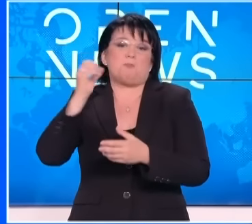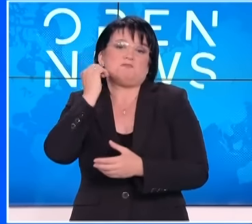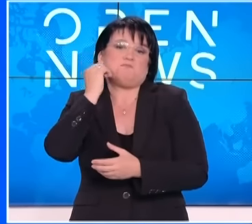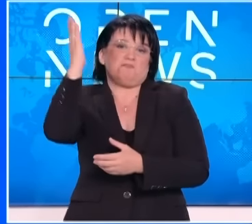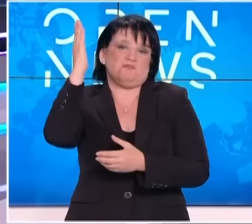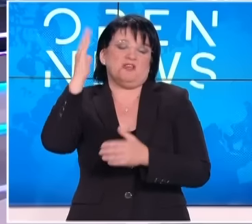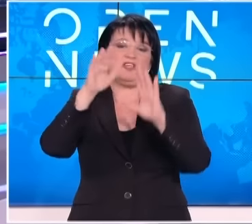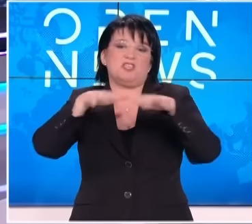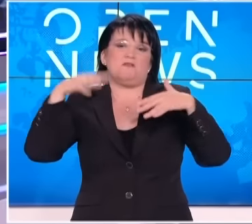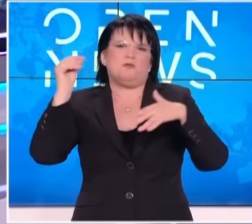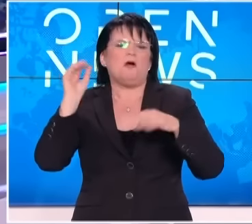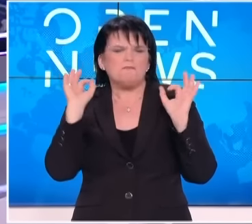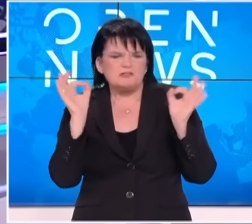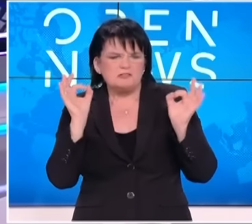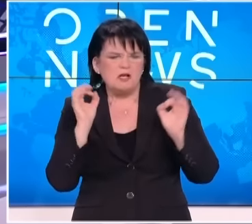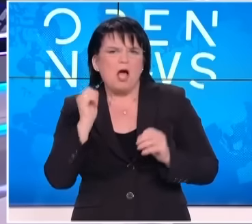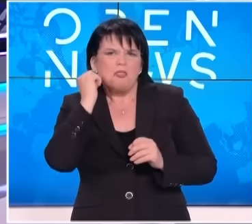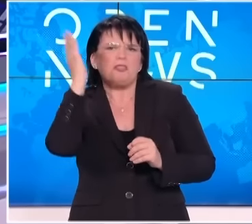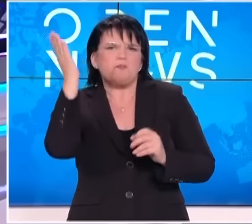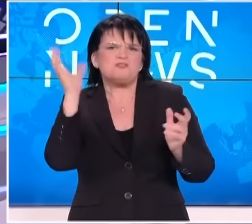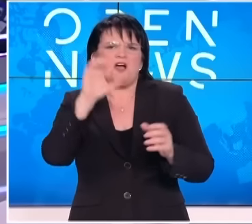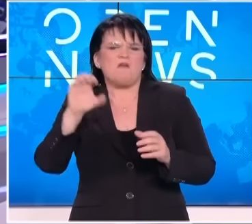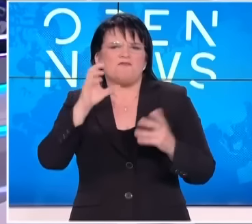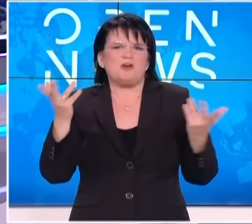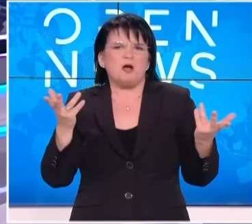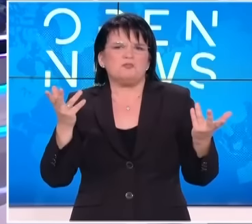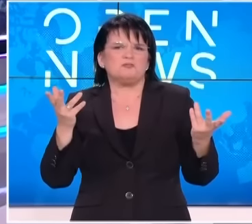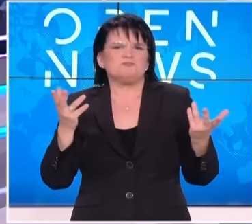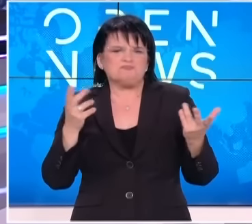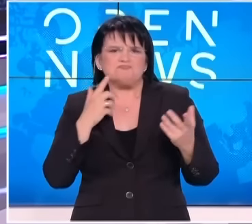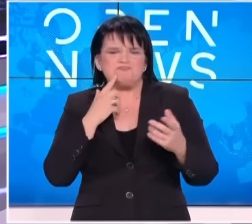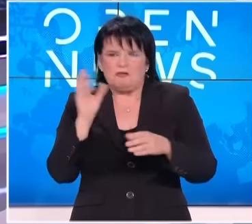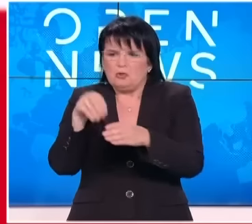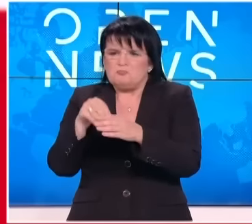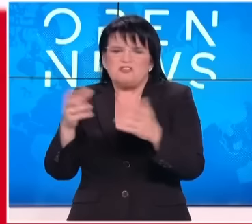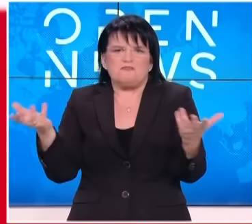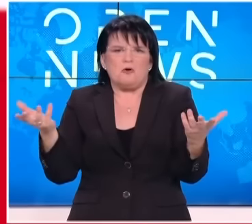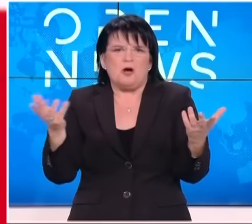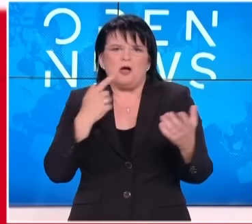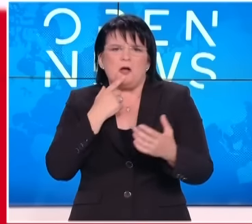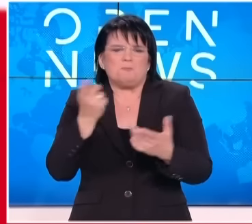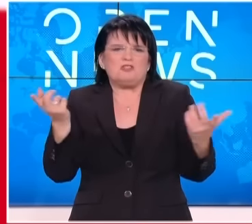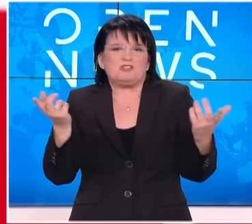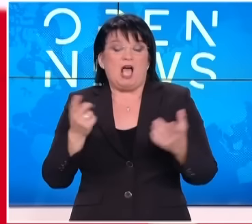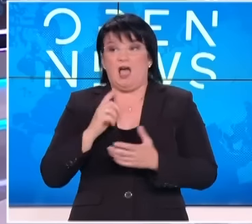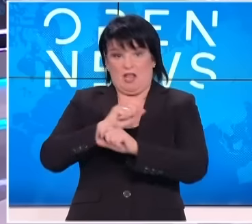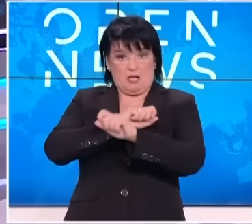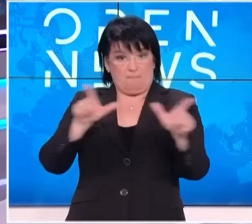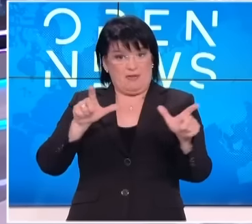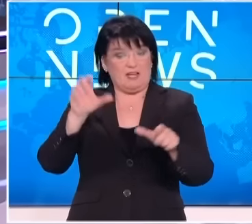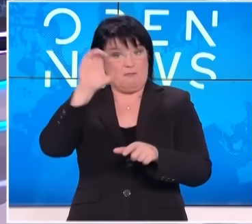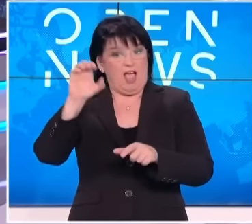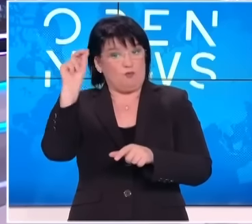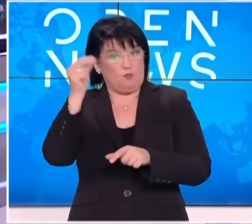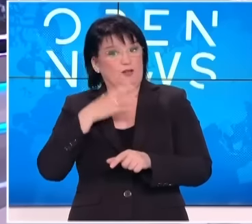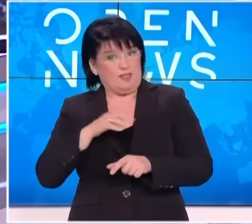ευρωβουλή ε φυσικά δεν πιστεύουμε σε αυτή την ευρωπαϊκή ένωση γι αυτό ακριβώς πρέπει να μας πι να μας ψηφίσει διότι εμείς δεν έχουμε εμείς δεν έχουμε δεσμ